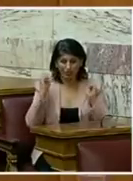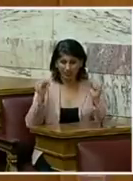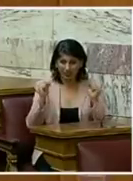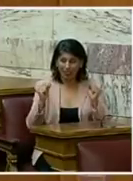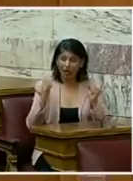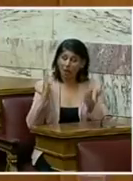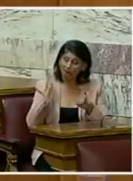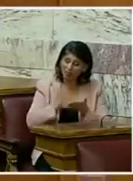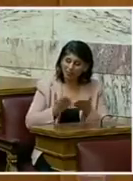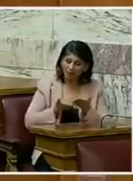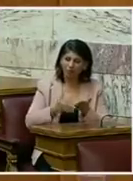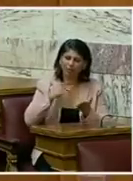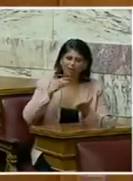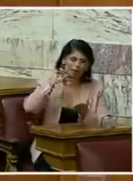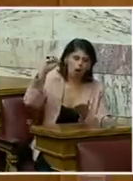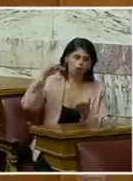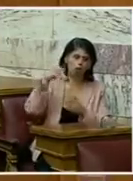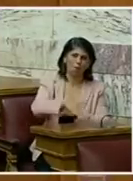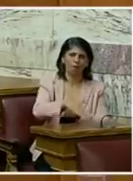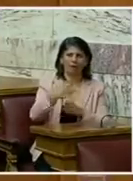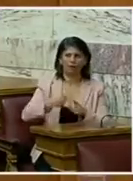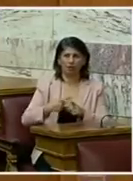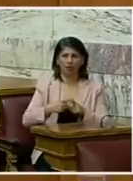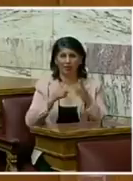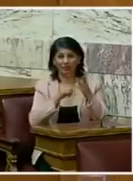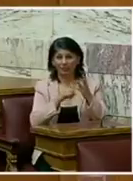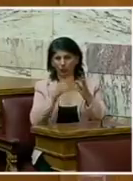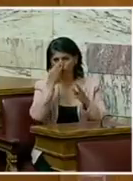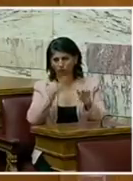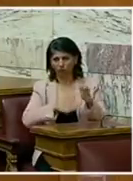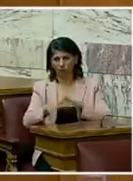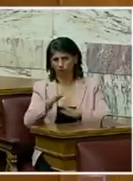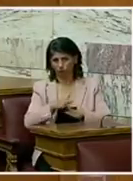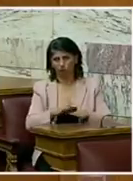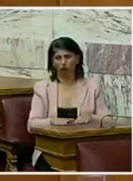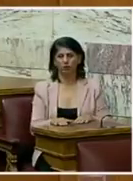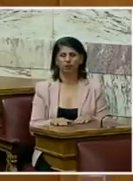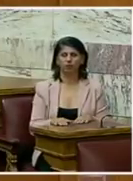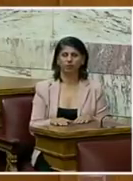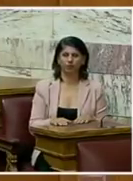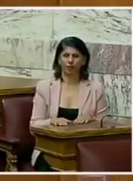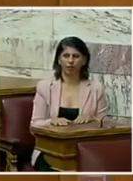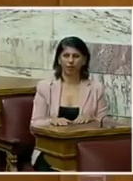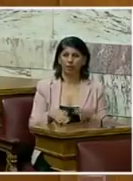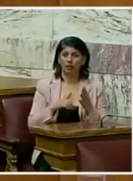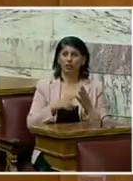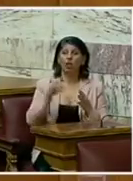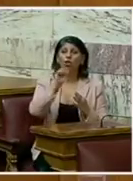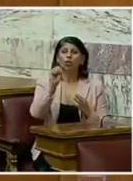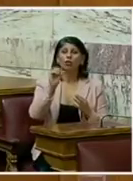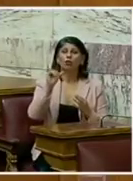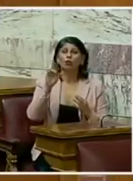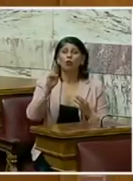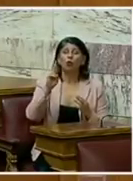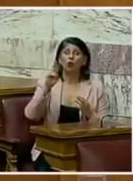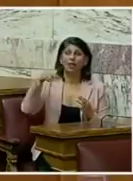αποφασιστικά τη χρεοκοπία της χώρας. Τρίτος συνωμότης, με αρχινόμο του τον Τσίπρα. Τέταρτος, Σούρλας Γιώργιος,